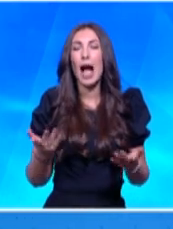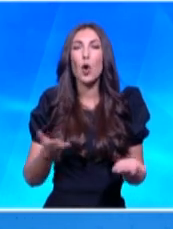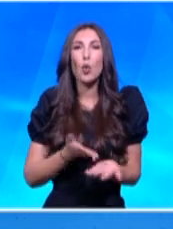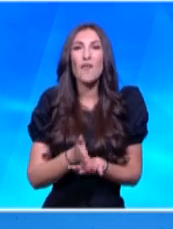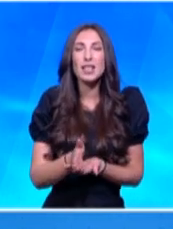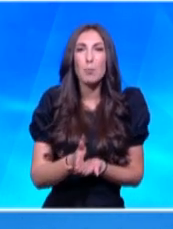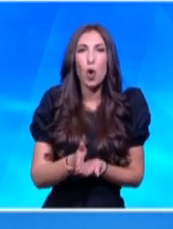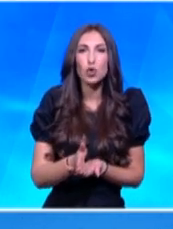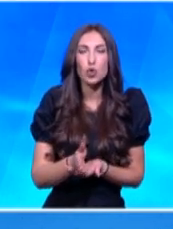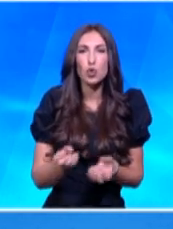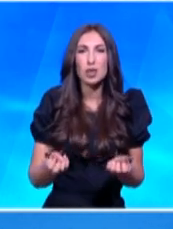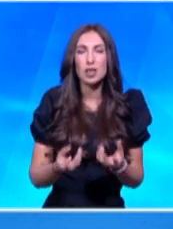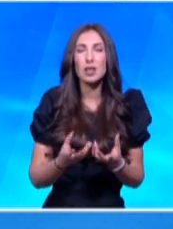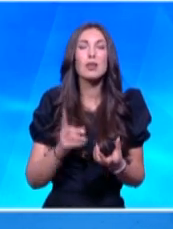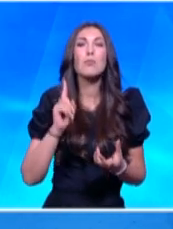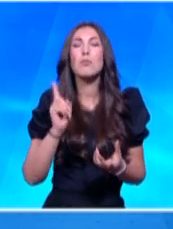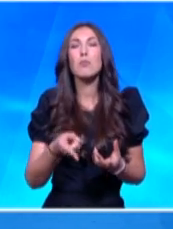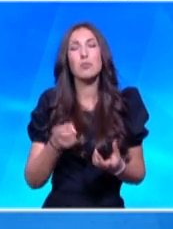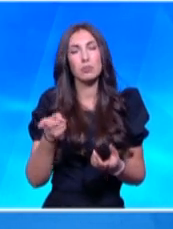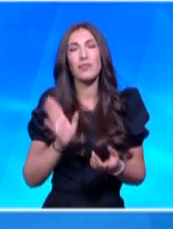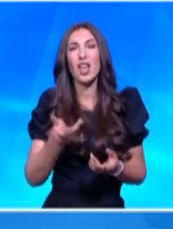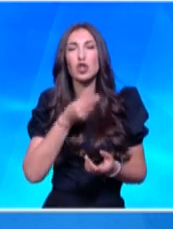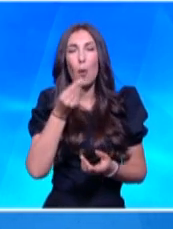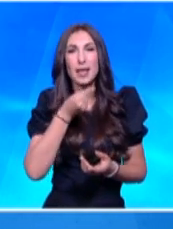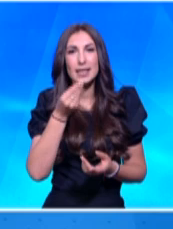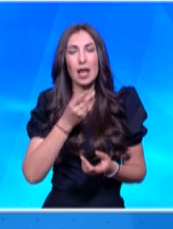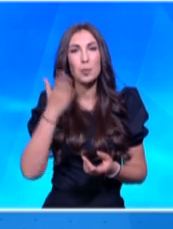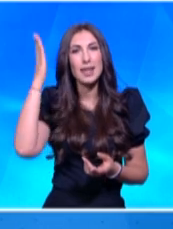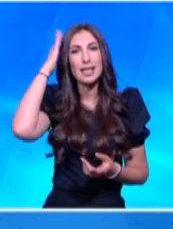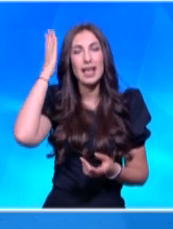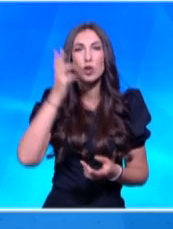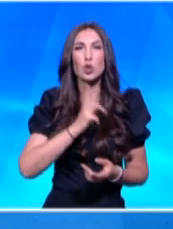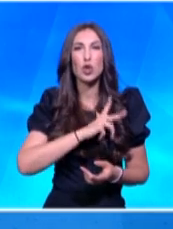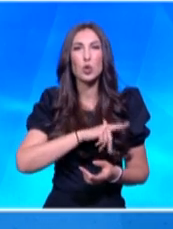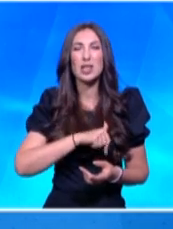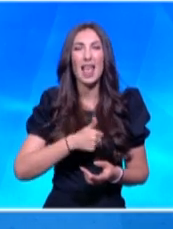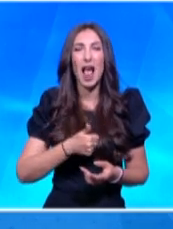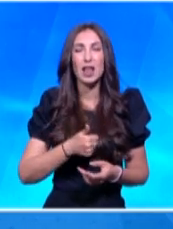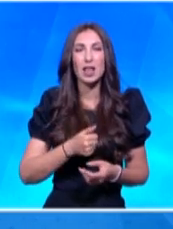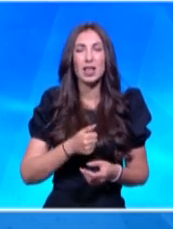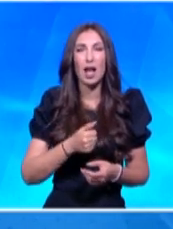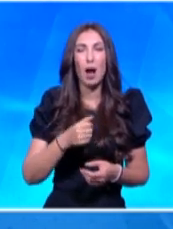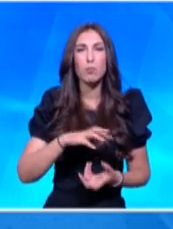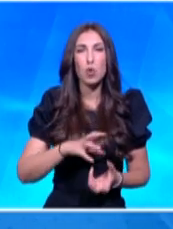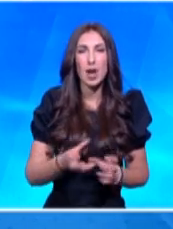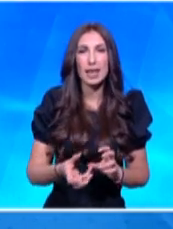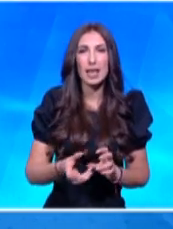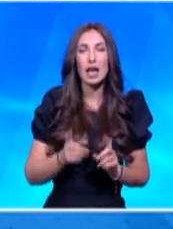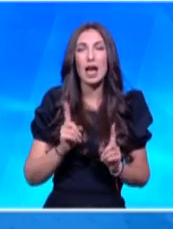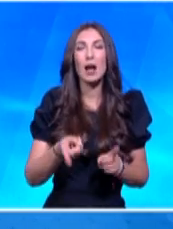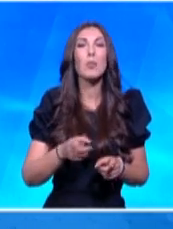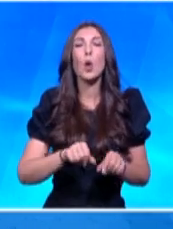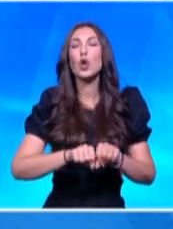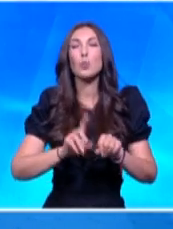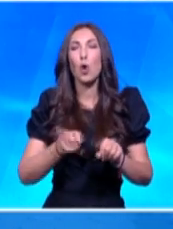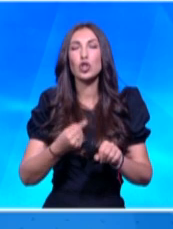възможности. Отново бяха обяснени от Министерството на труда и социалната политика. Едната е свързана с нарушаване